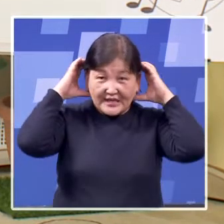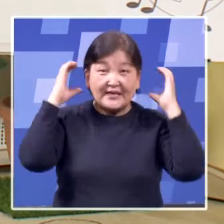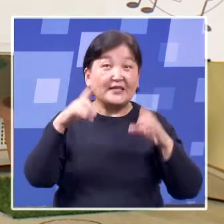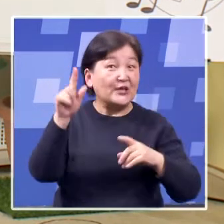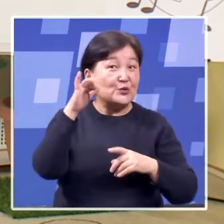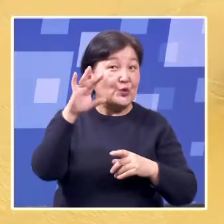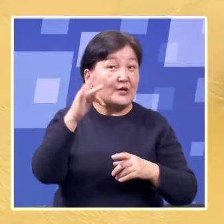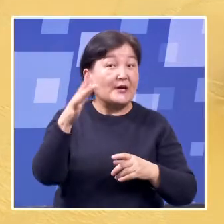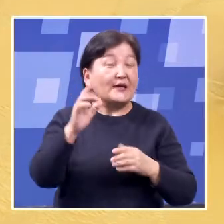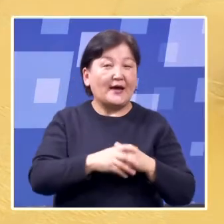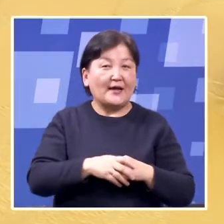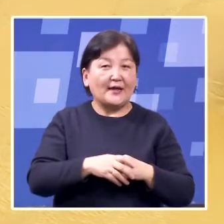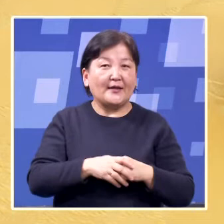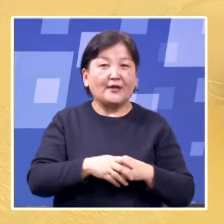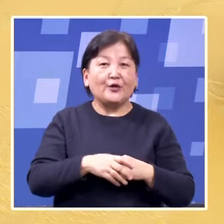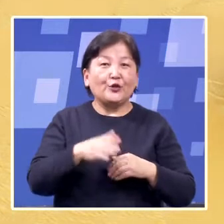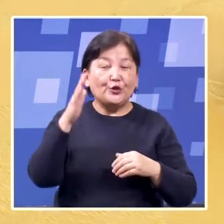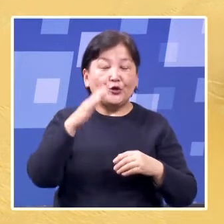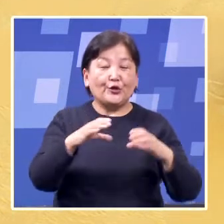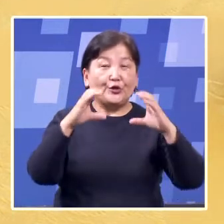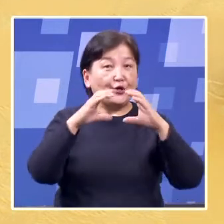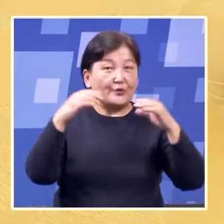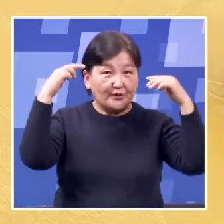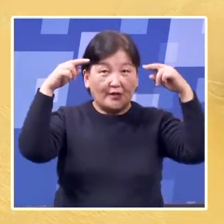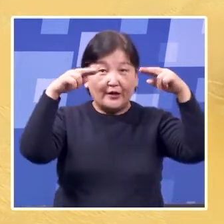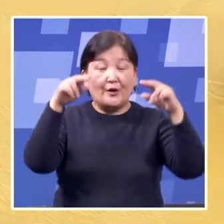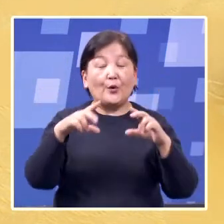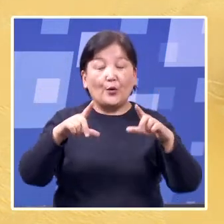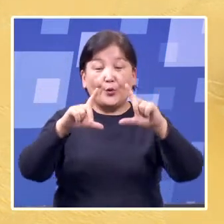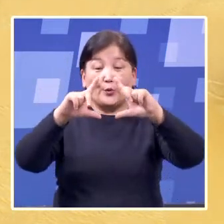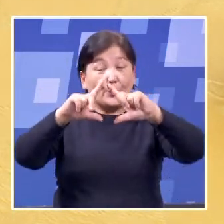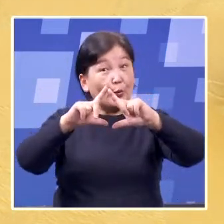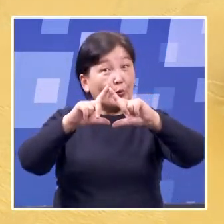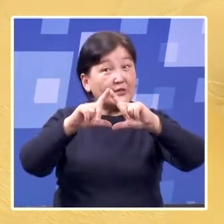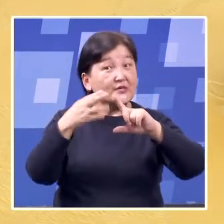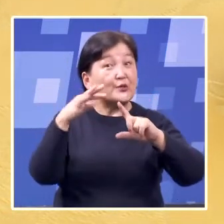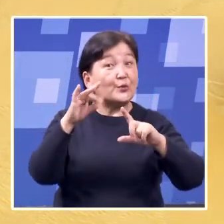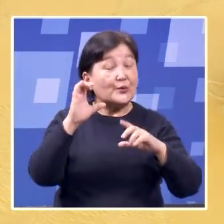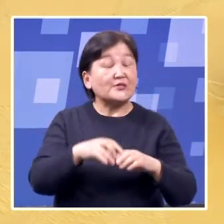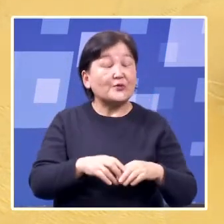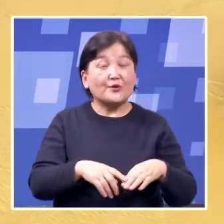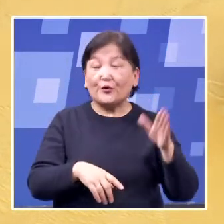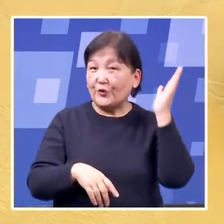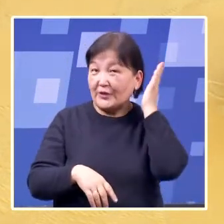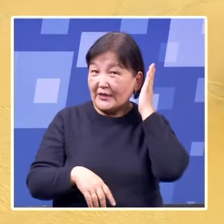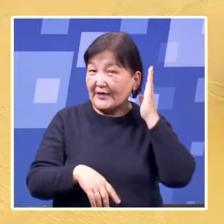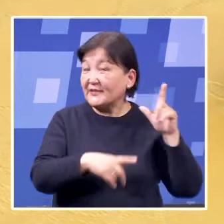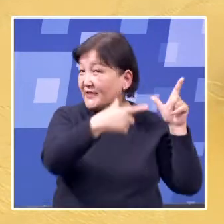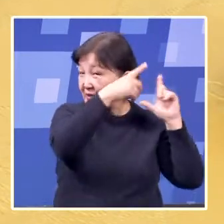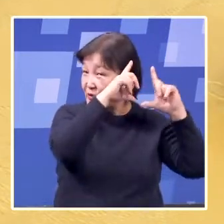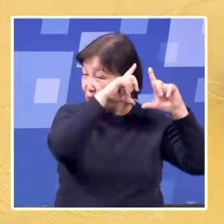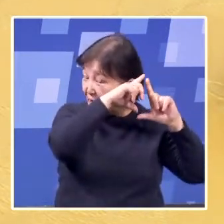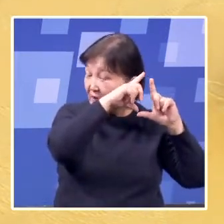дээд талд гурвалж нь нүрс зураарай. Бас нөгөө чихийн зурхын тулд баруун дээд талд нь мөн